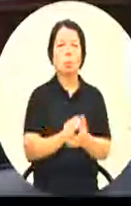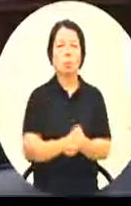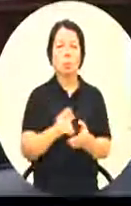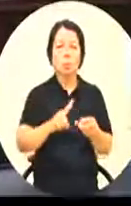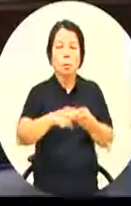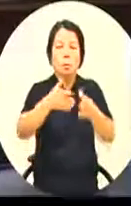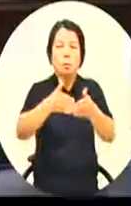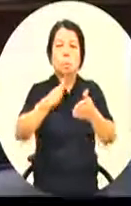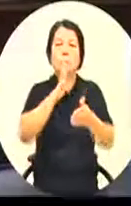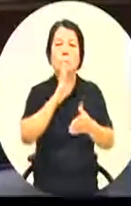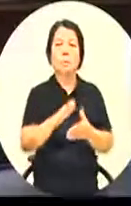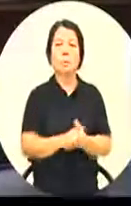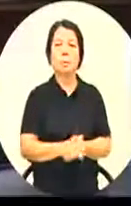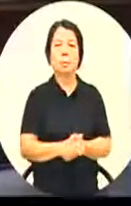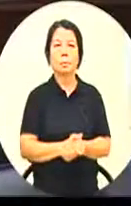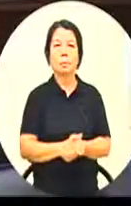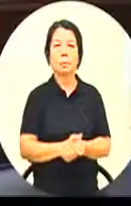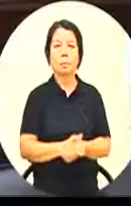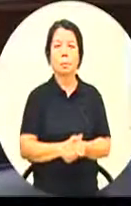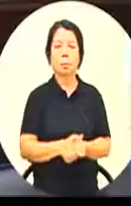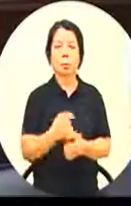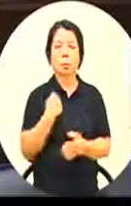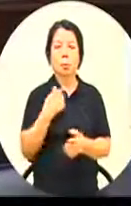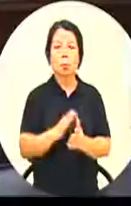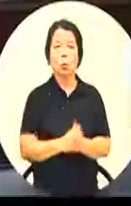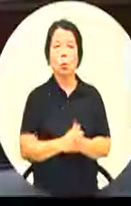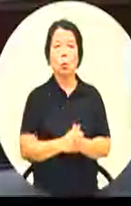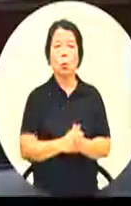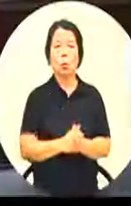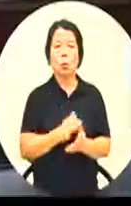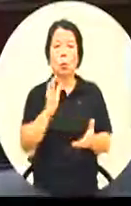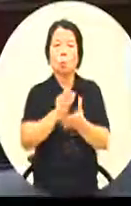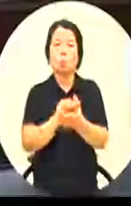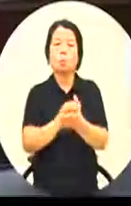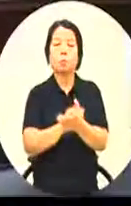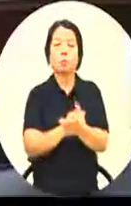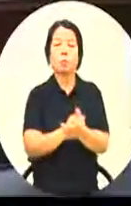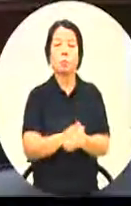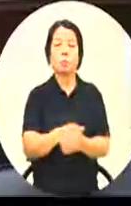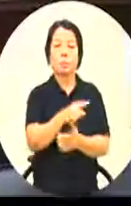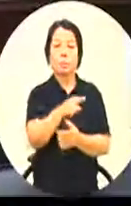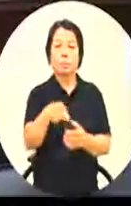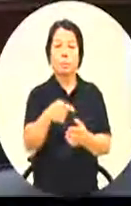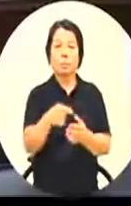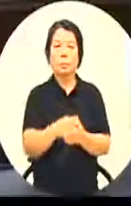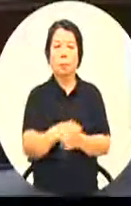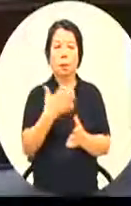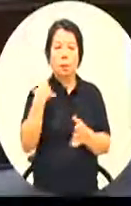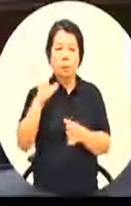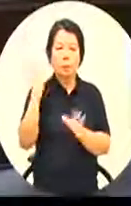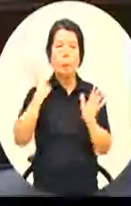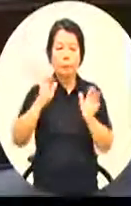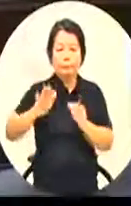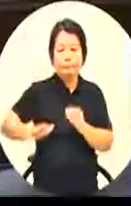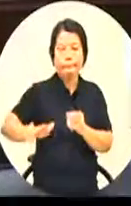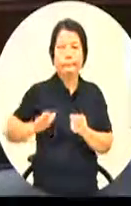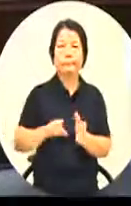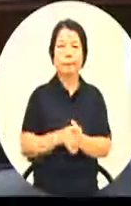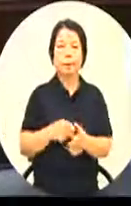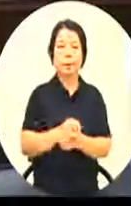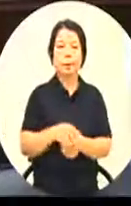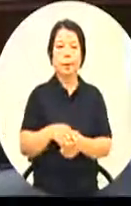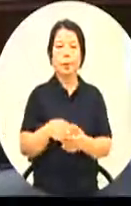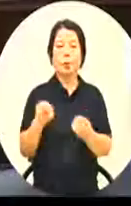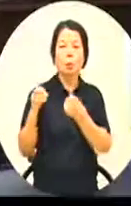是我身边做到 的朋友，他们其实从小孩子很小讲英语也